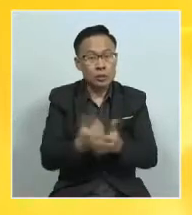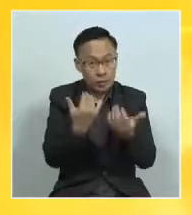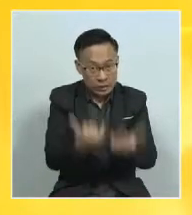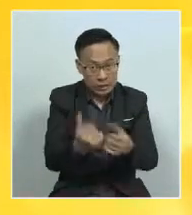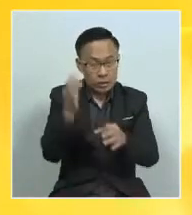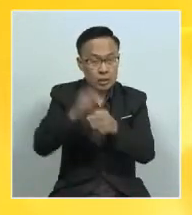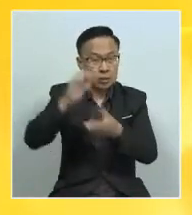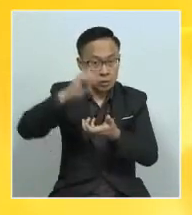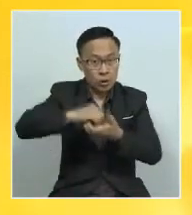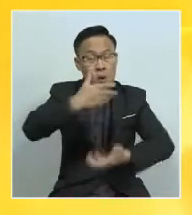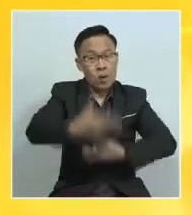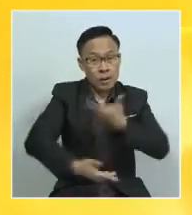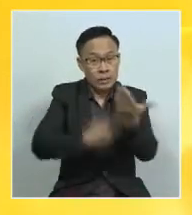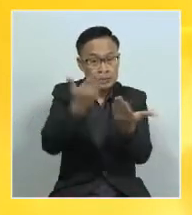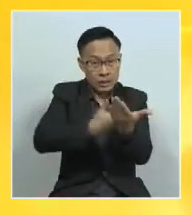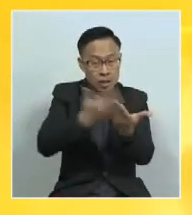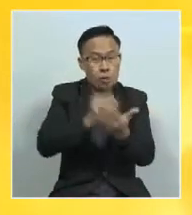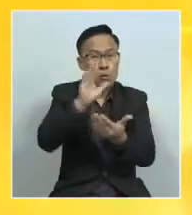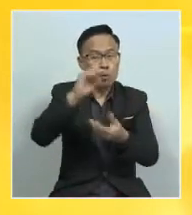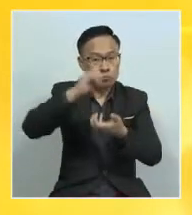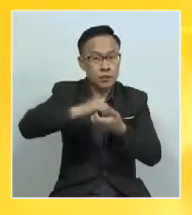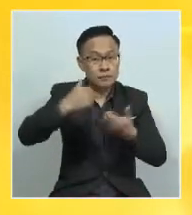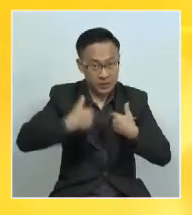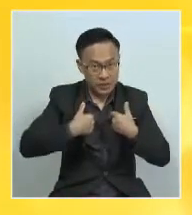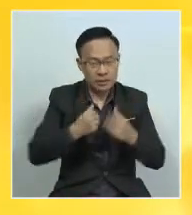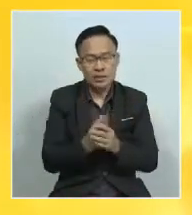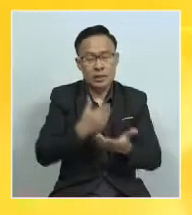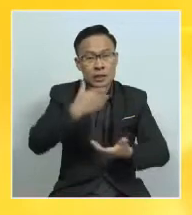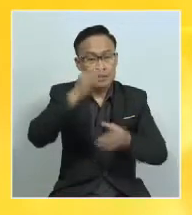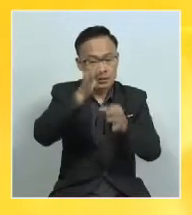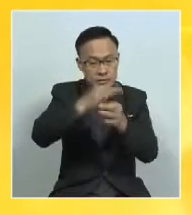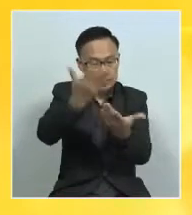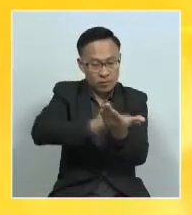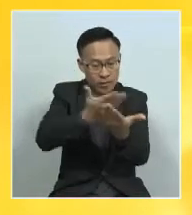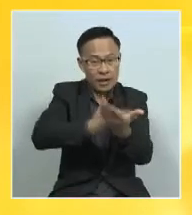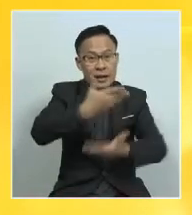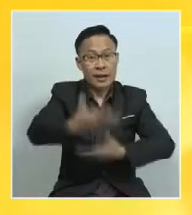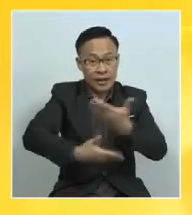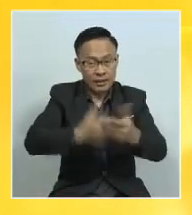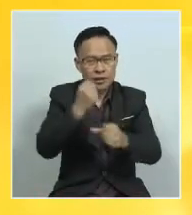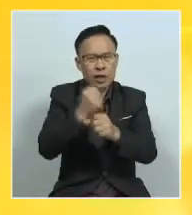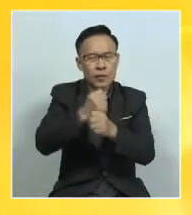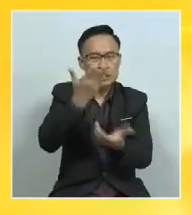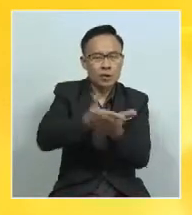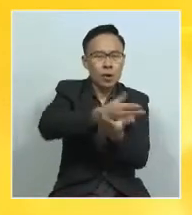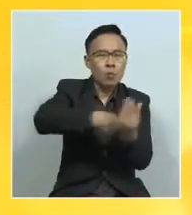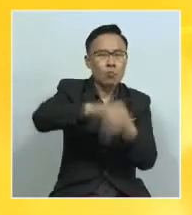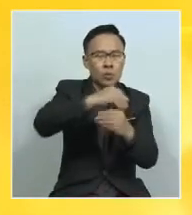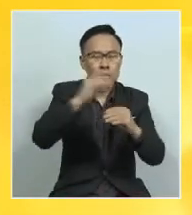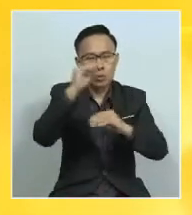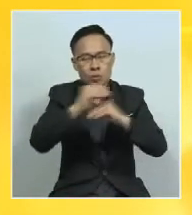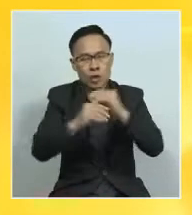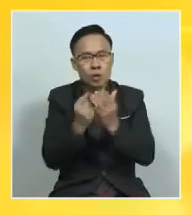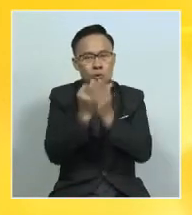ออมทรัพย์ให้กับประชาชนด้วยซึ่งตรงนี้แหละเขานำไปทำเป็นโครงการต่างๆให้กับพี่น้องประชาชนผู้มีรายได้น้อย แต่ว่ามันมีเงื่อนไขนิดนึงตาม